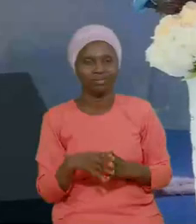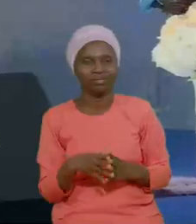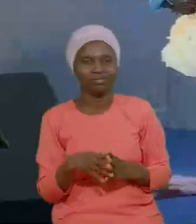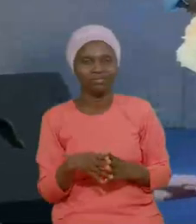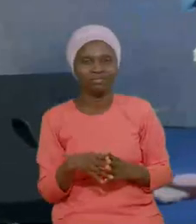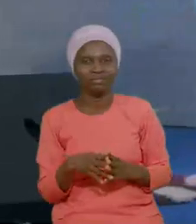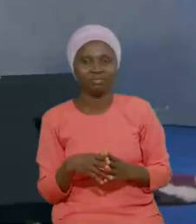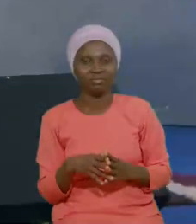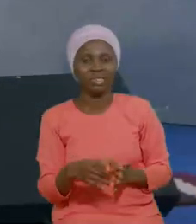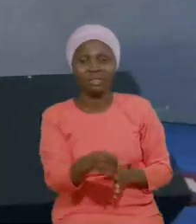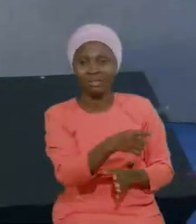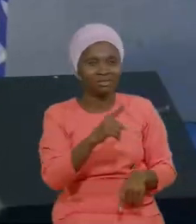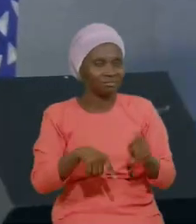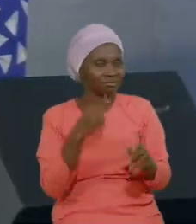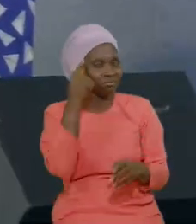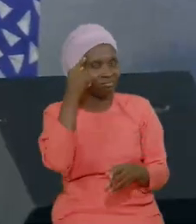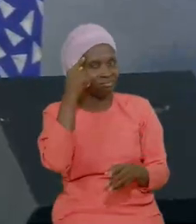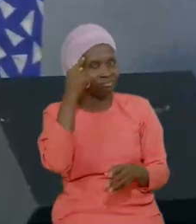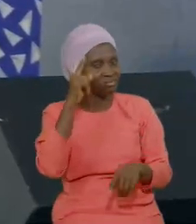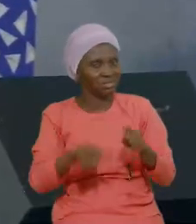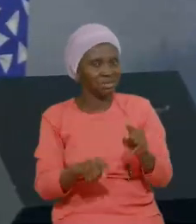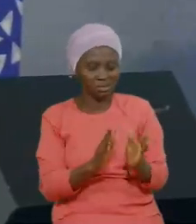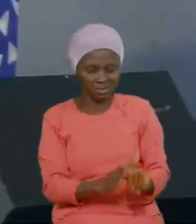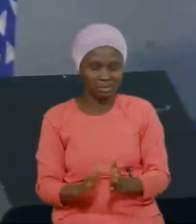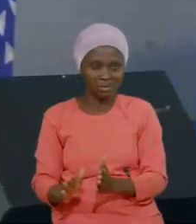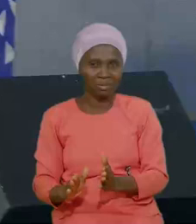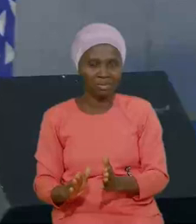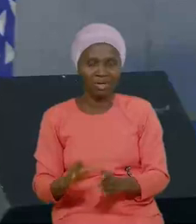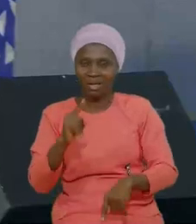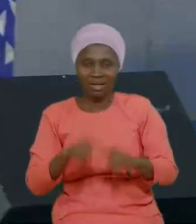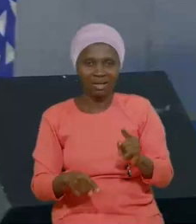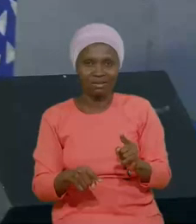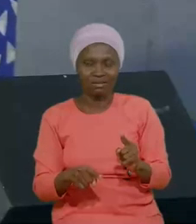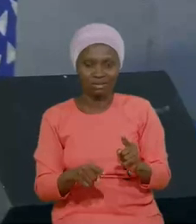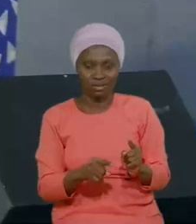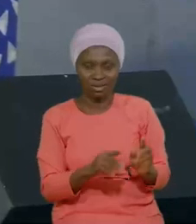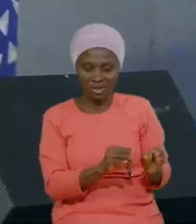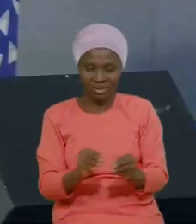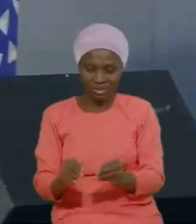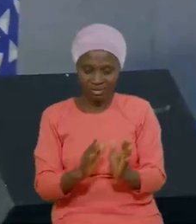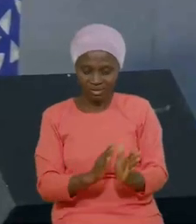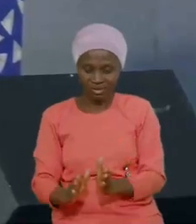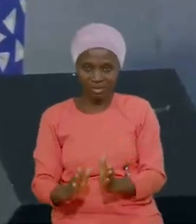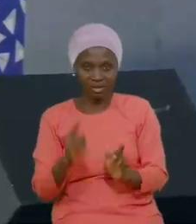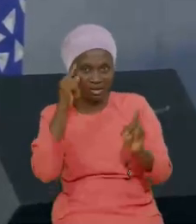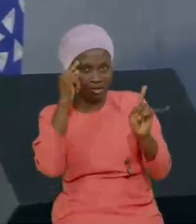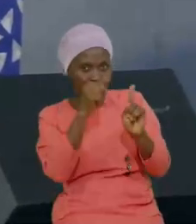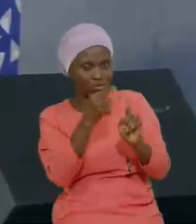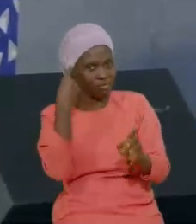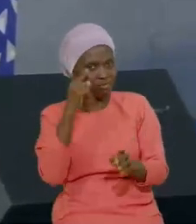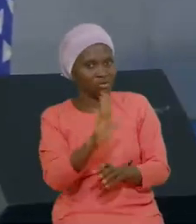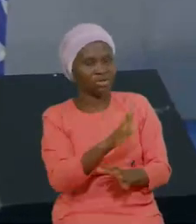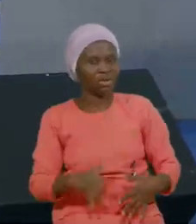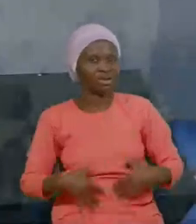Le caractère n'est pas sérieux. They cannot plan and they cannot set a goal for their life. They're just clowns.